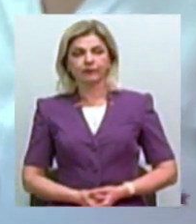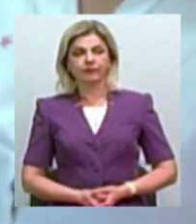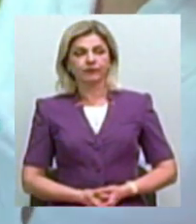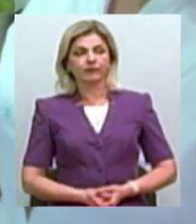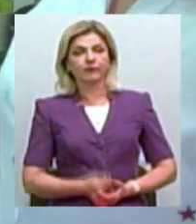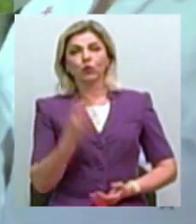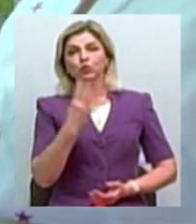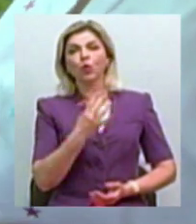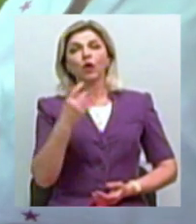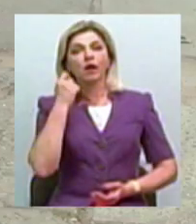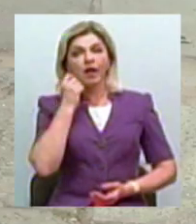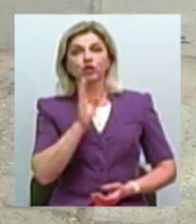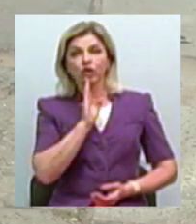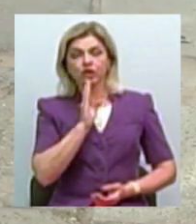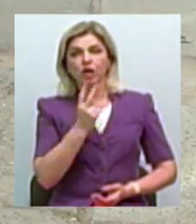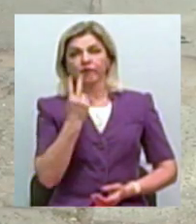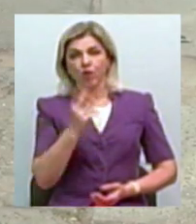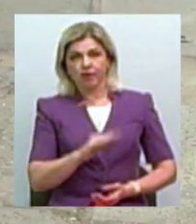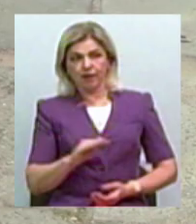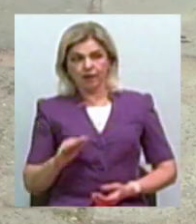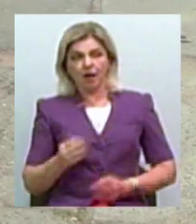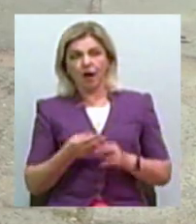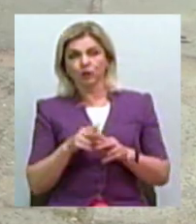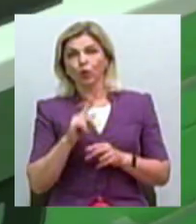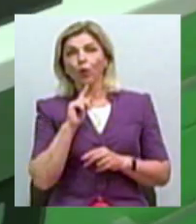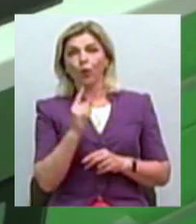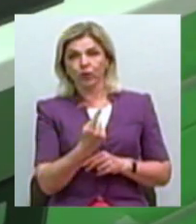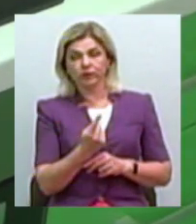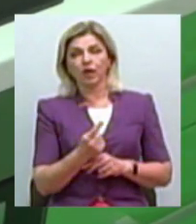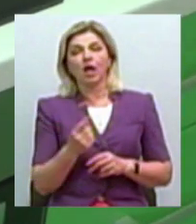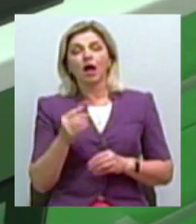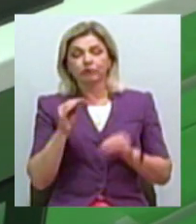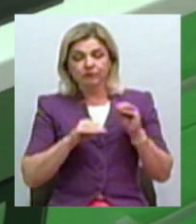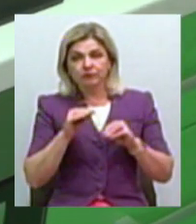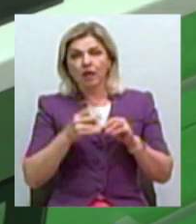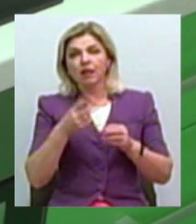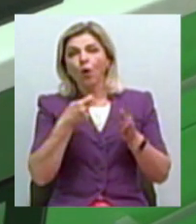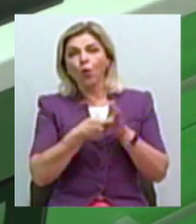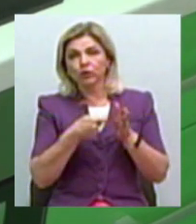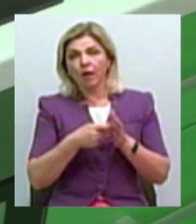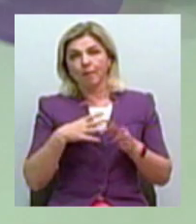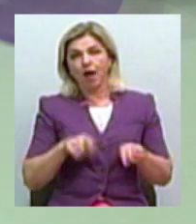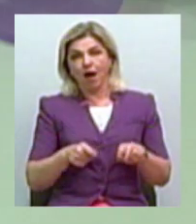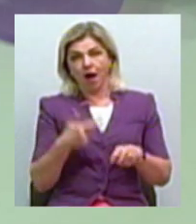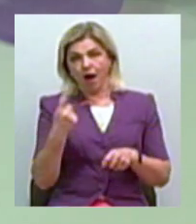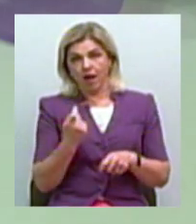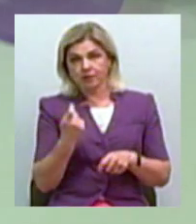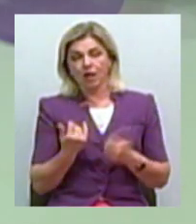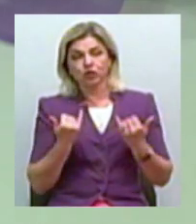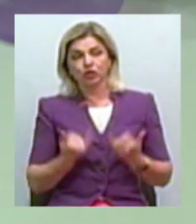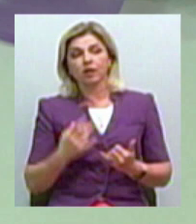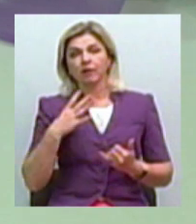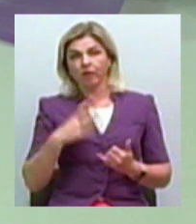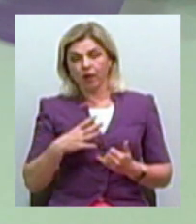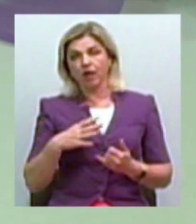У 40-річної Людмили Гончарової двоє маленьких дітей, яким один рік. Суміш для годування раніше готувала на газовій плиті. Тепер доводиться